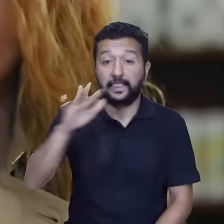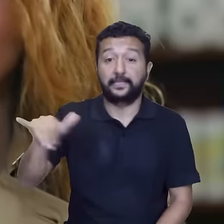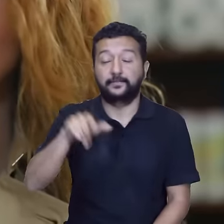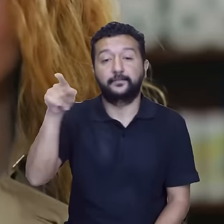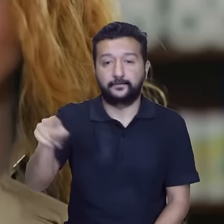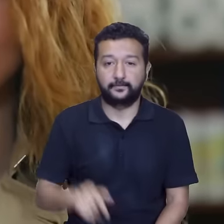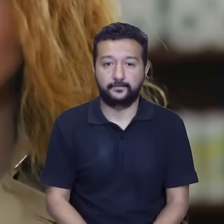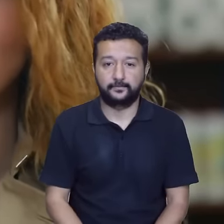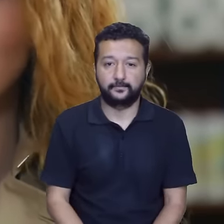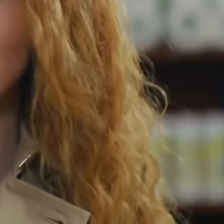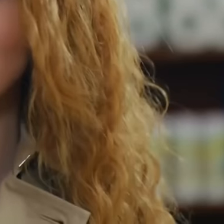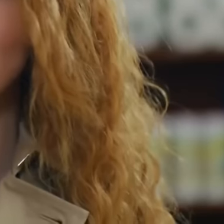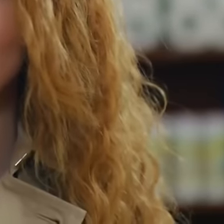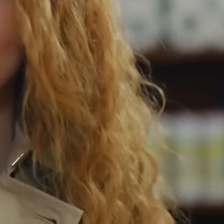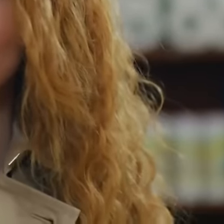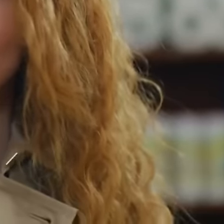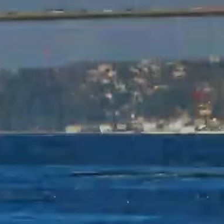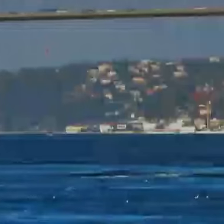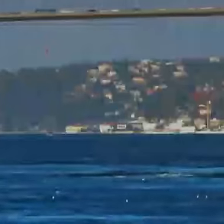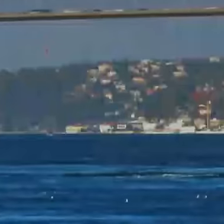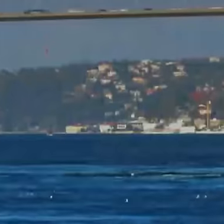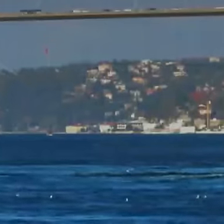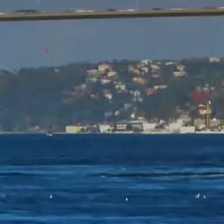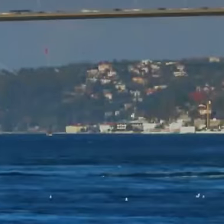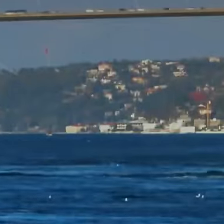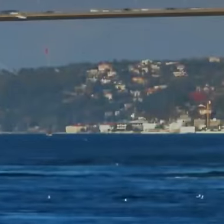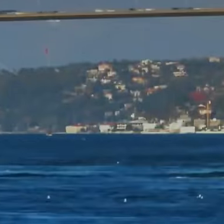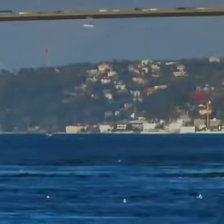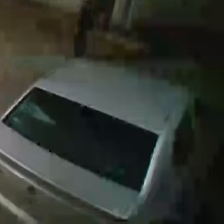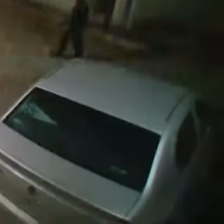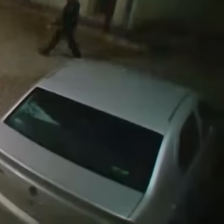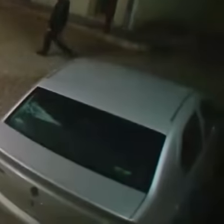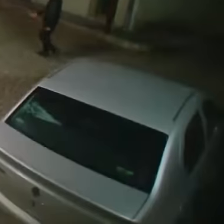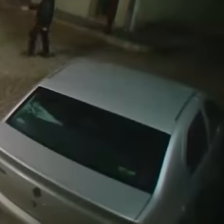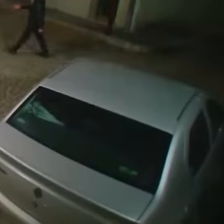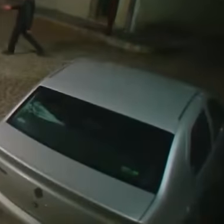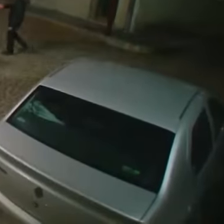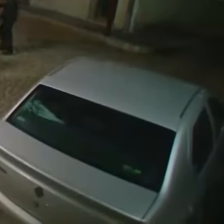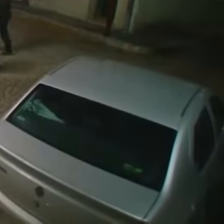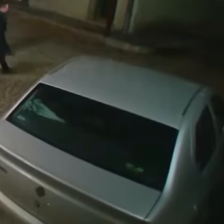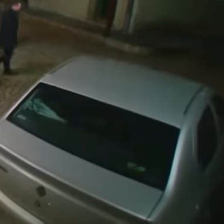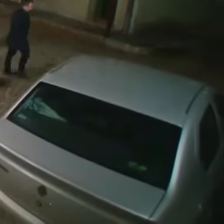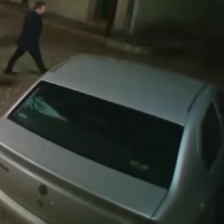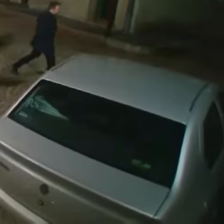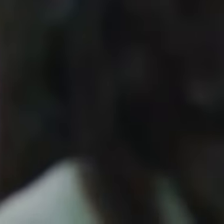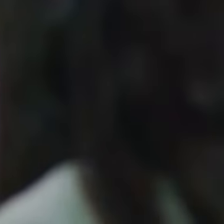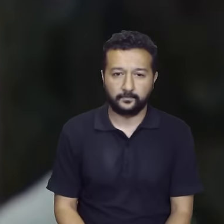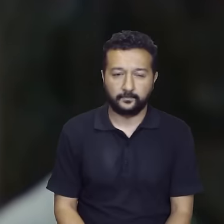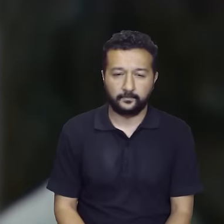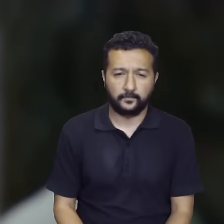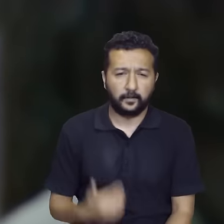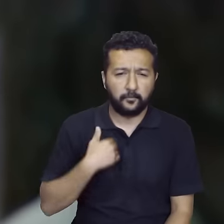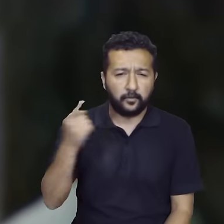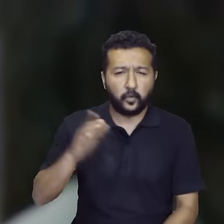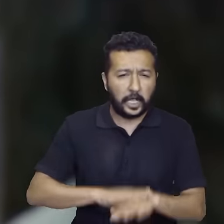sahilde. Itır şok içinde ne yapsa bilemedi. Arkalı önlü köprülü boğaz manzarası. Mahalle meydanı da akşam